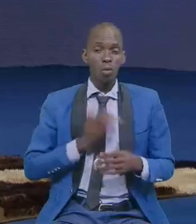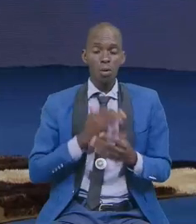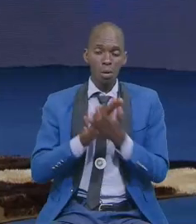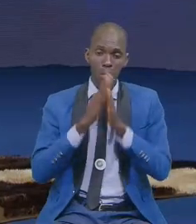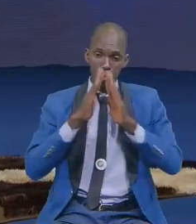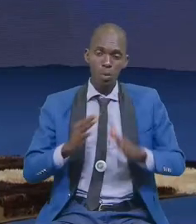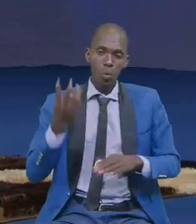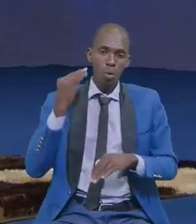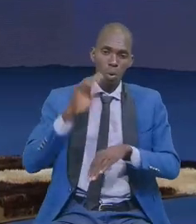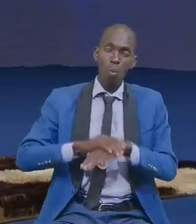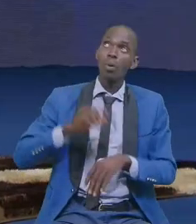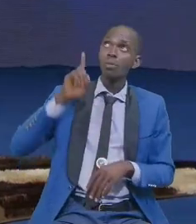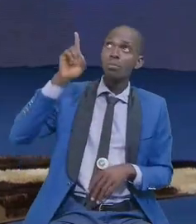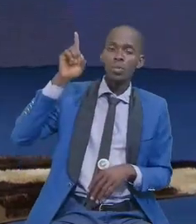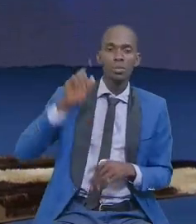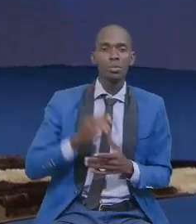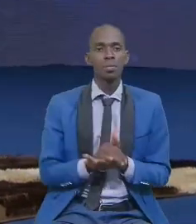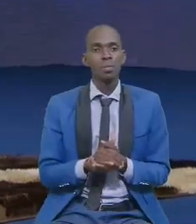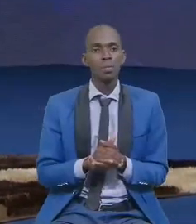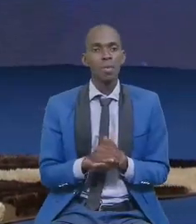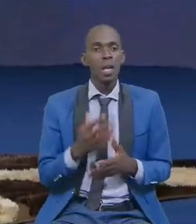Le châtiment qui nous donne la paix est tombé sur lui.